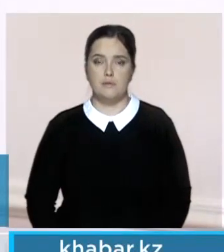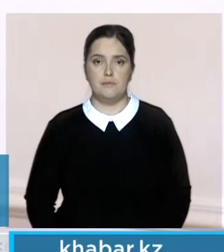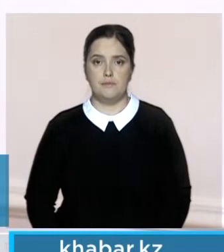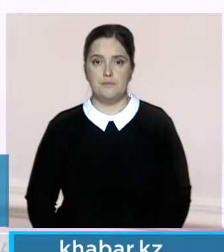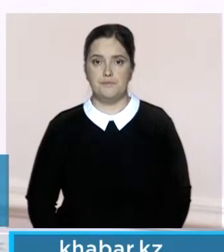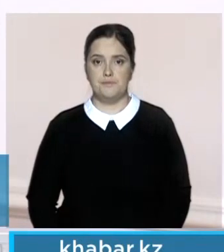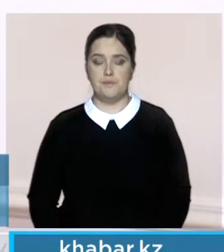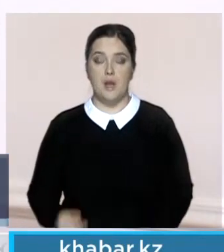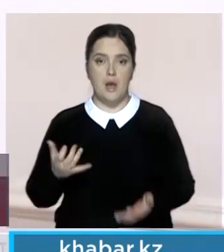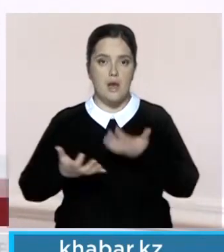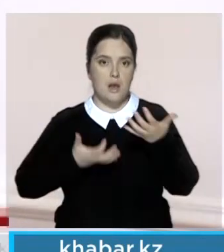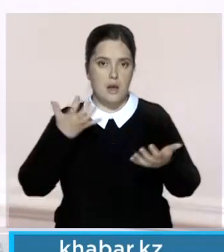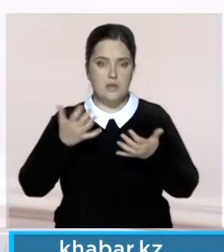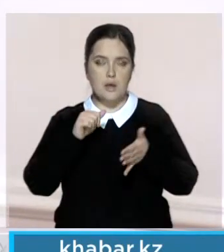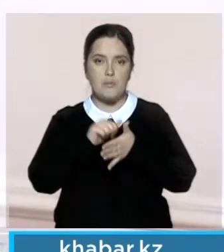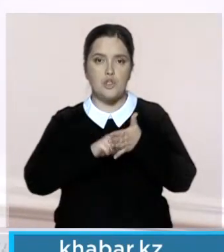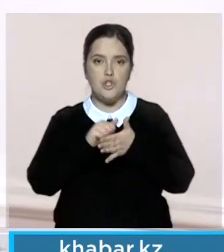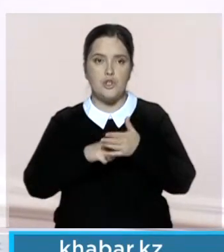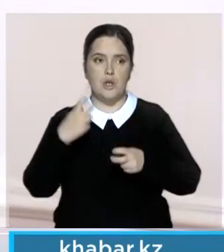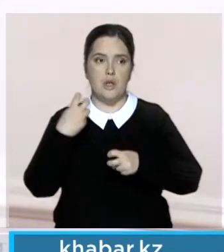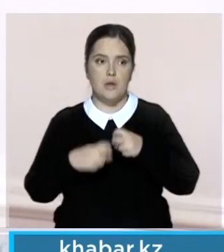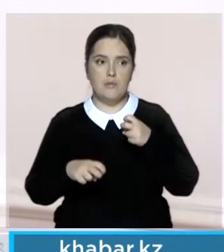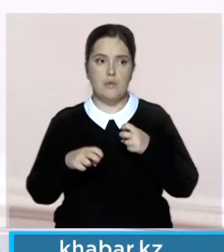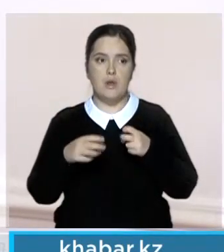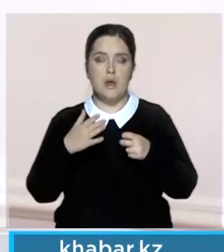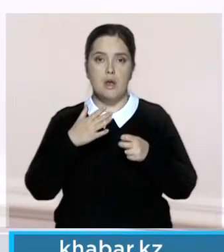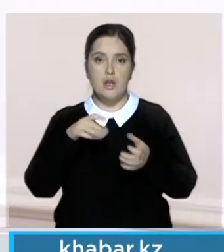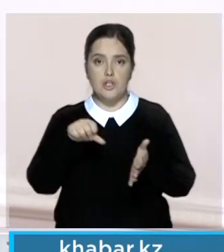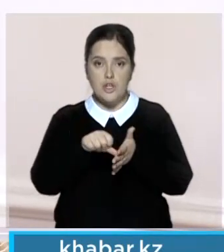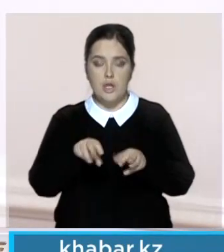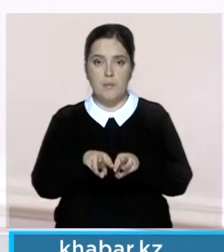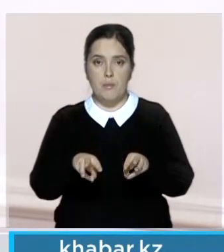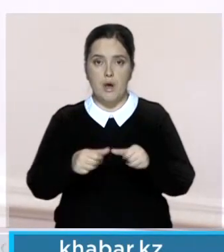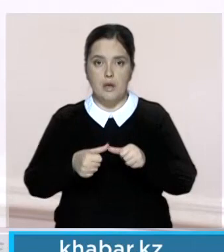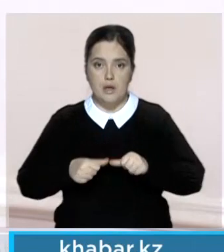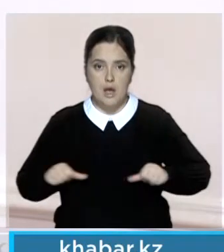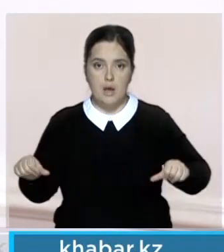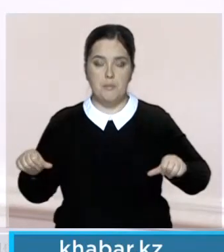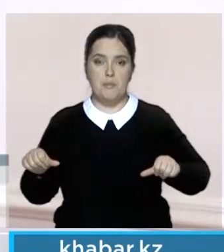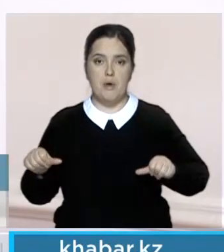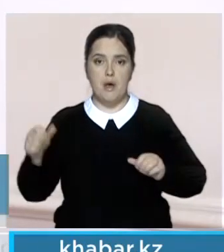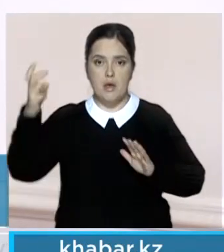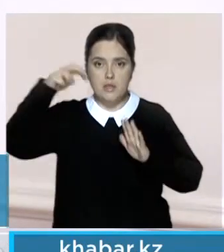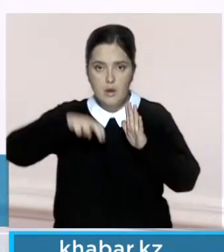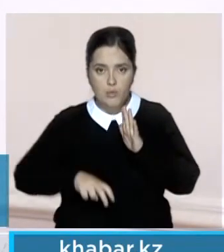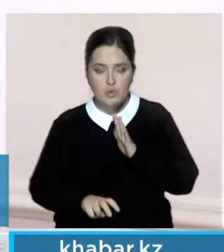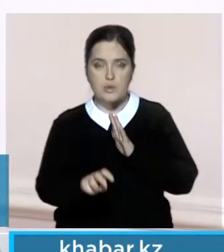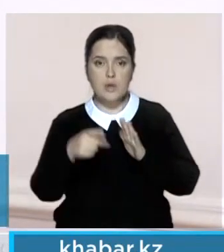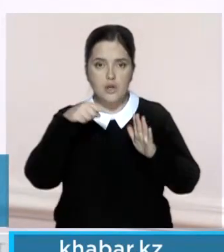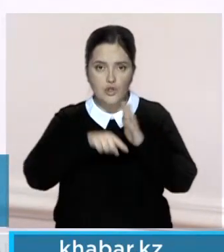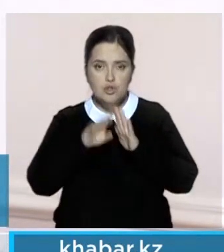В рамках расследования причин аварии мною с членами правительственной комиссии осуществлен спуск в шахту. В данный